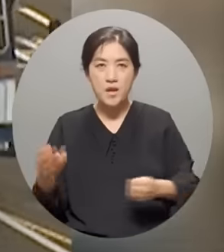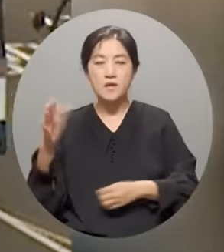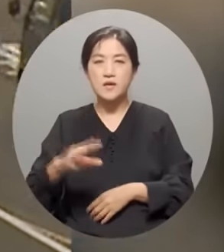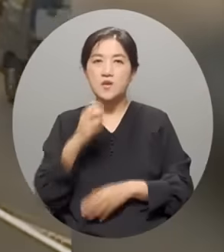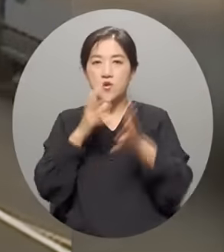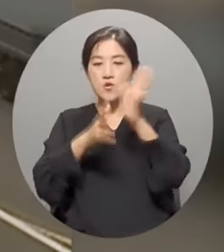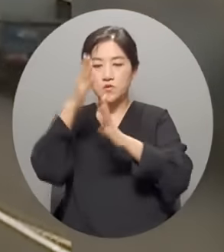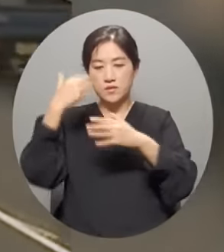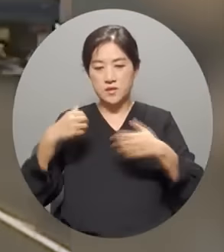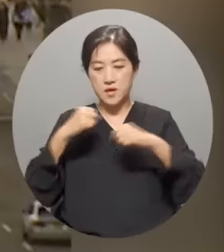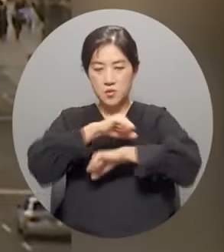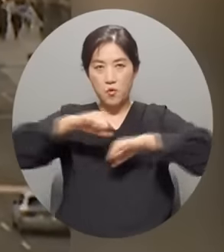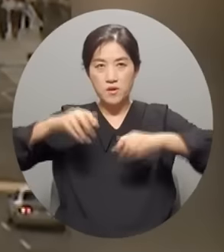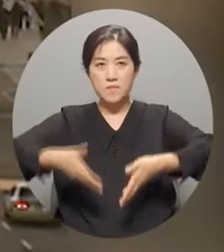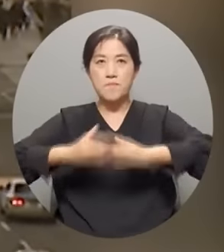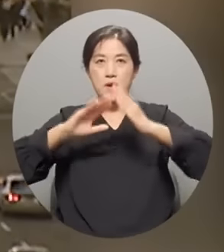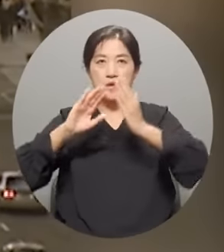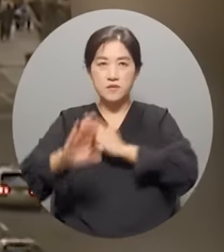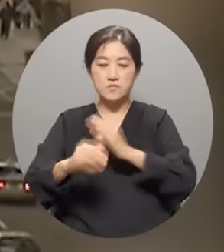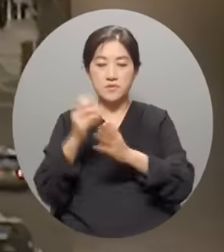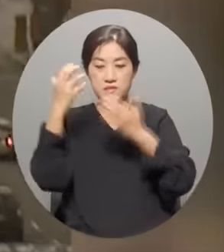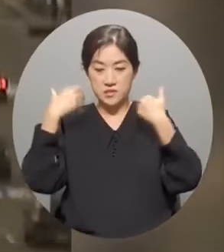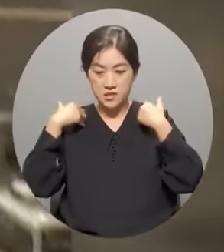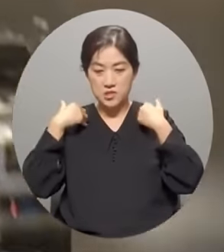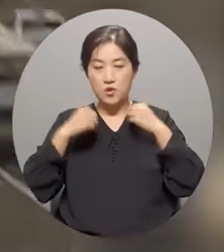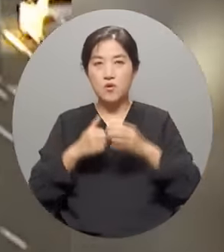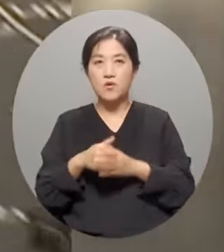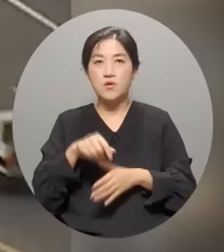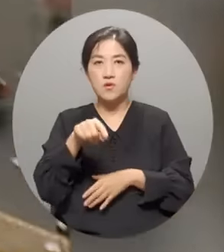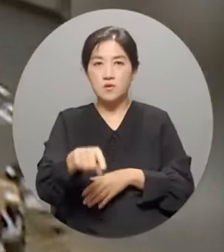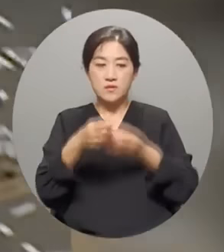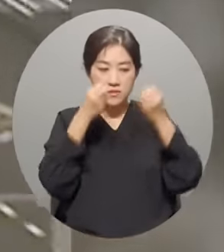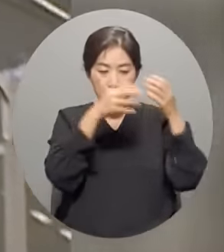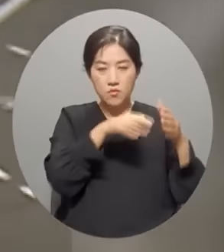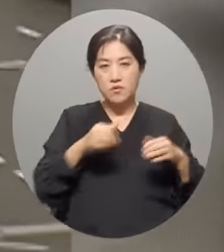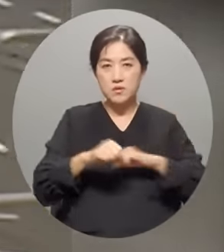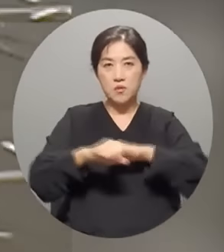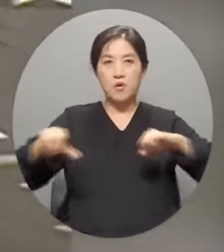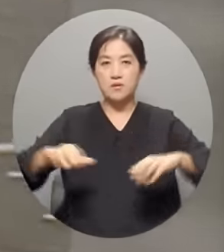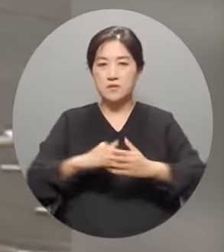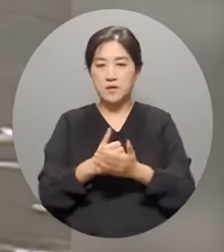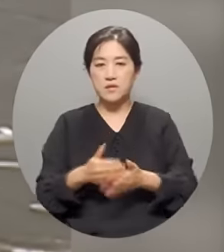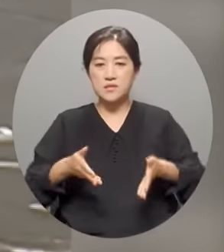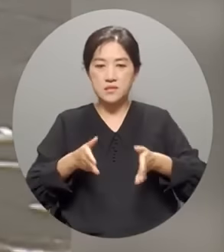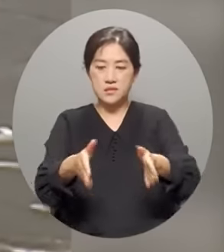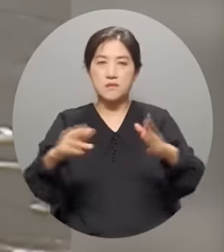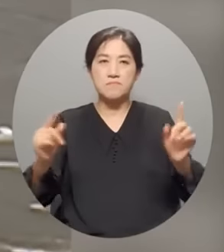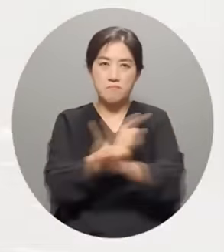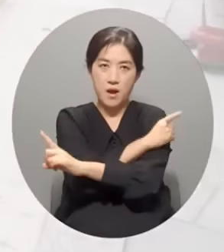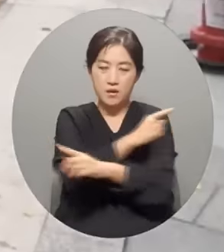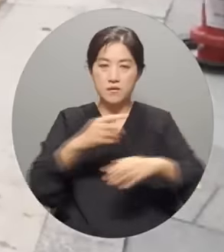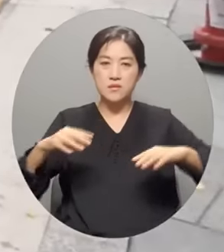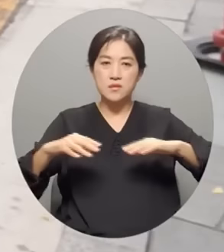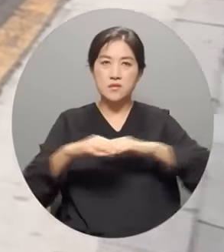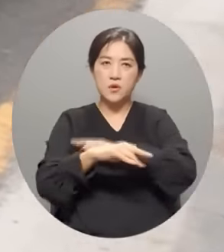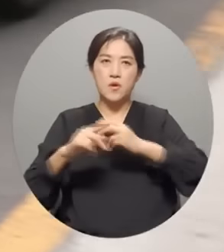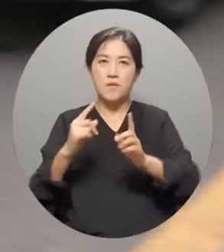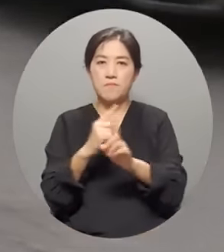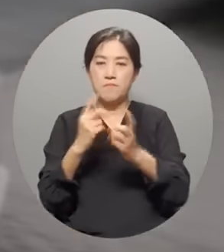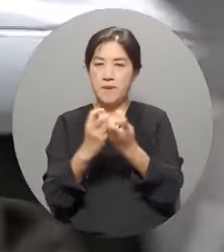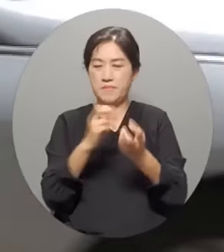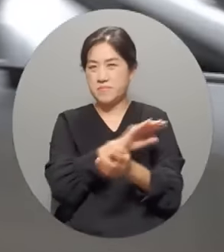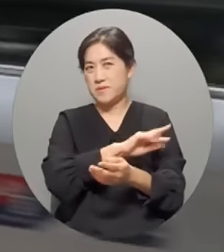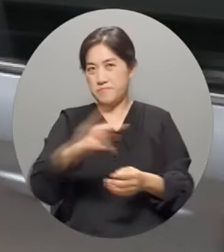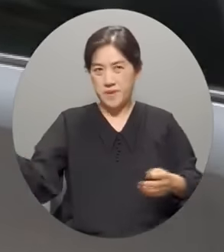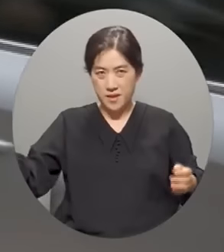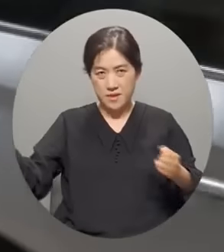서울시가 광장을 만들면서 시청사와 광장 사이 도로를 없앴고 인근 교통체계 전반을 개편했습니다. 이후 이 영향으로